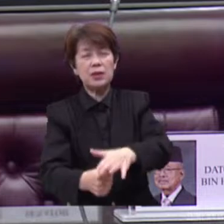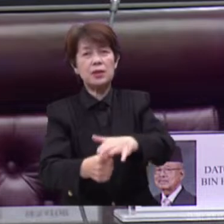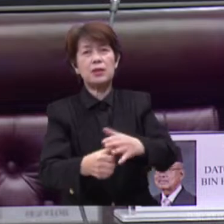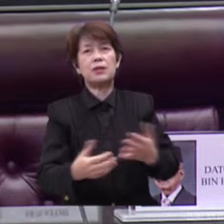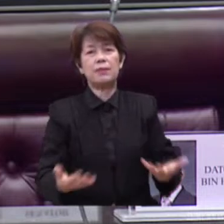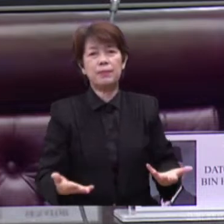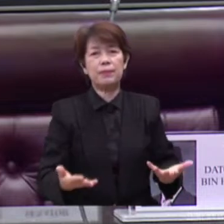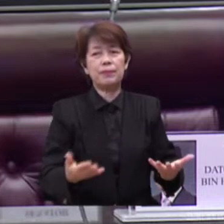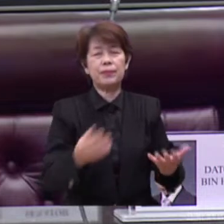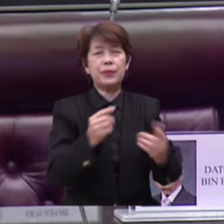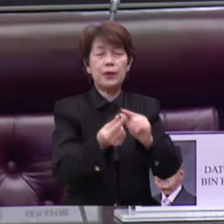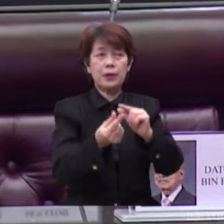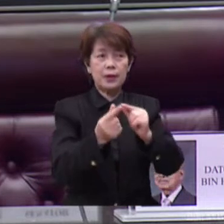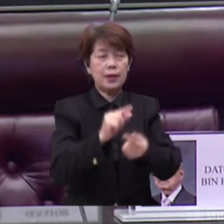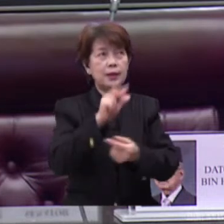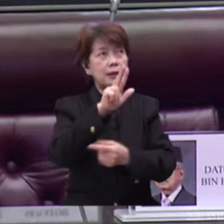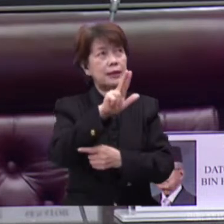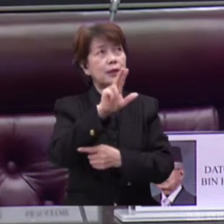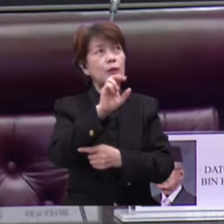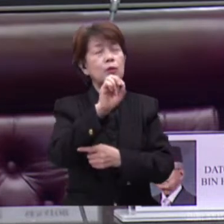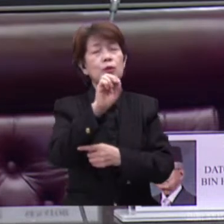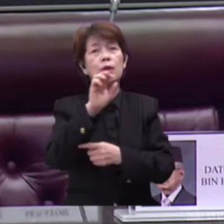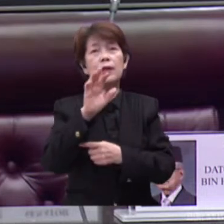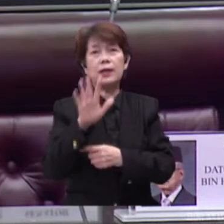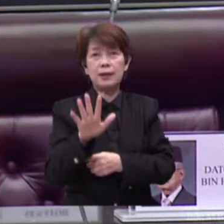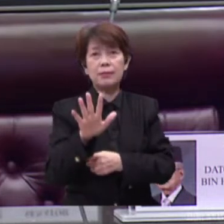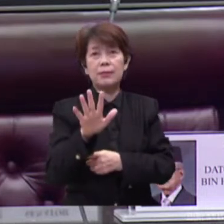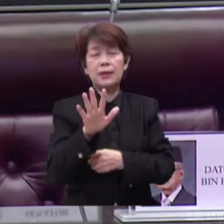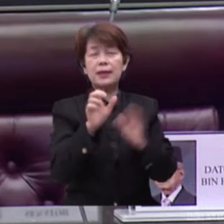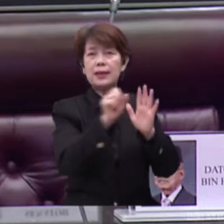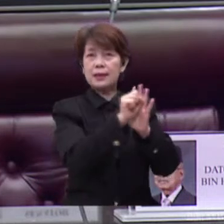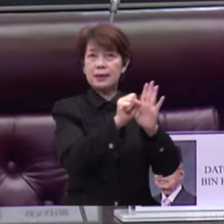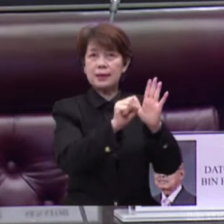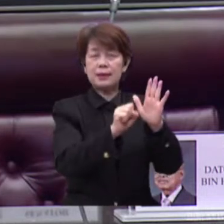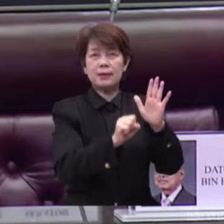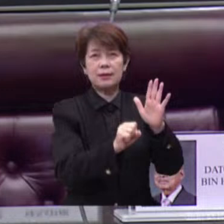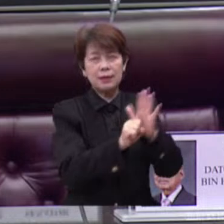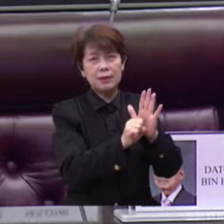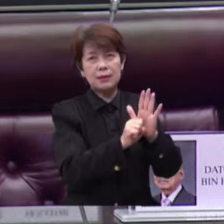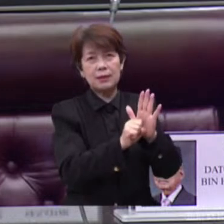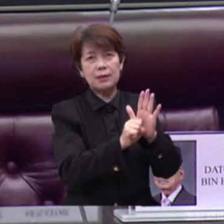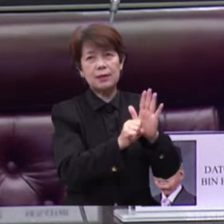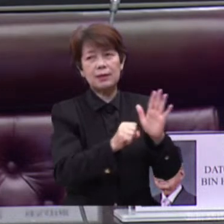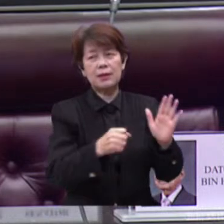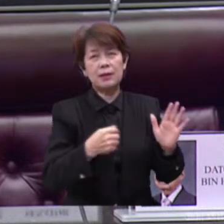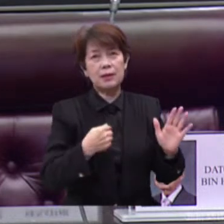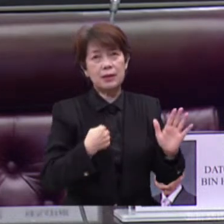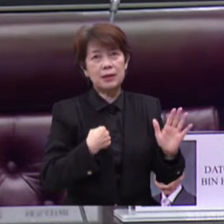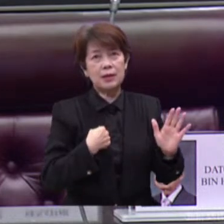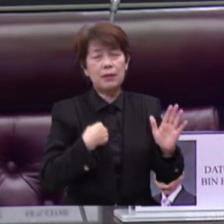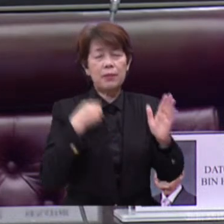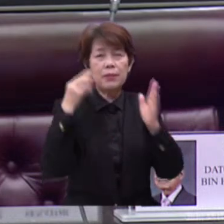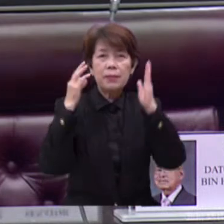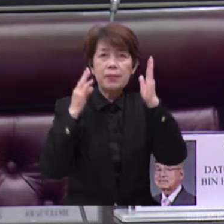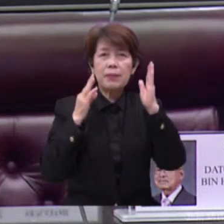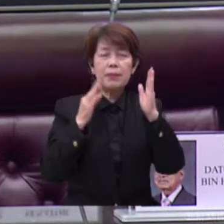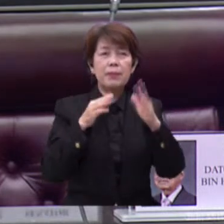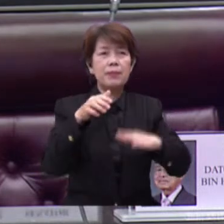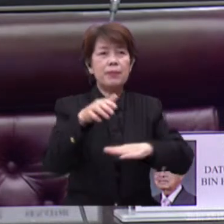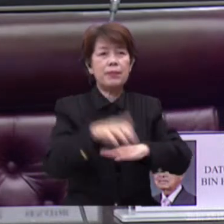menggantikan season 305 dengan section saya bahasa dalam bahasa Inggris